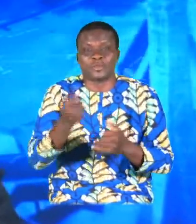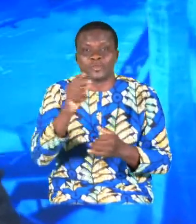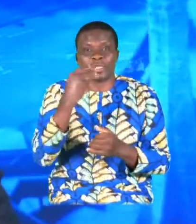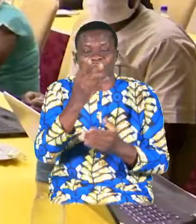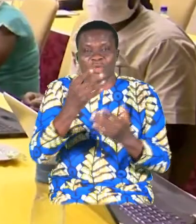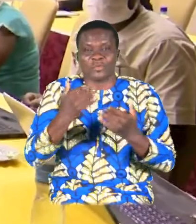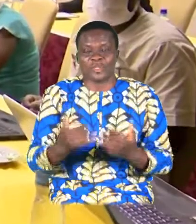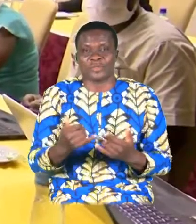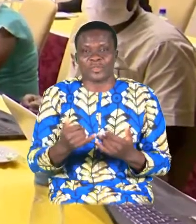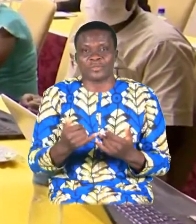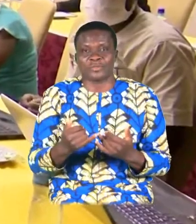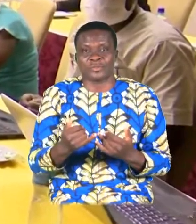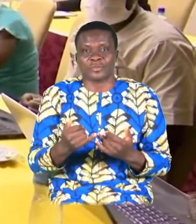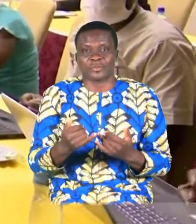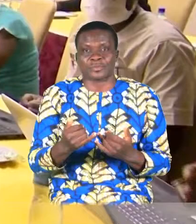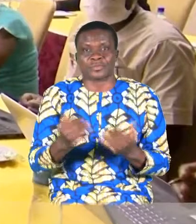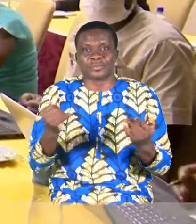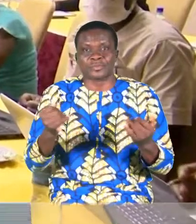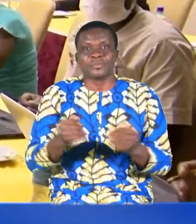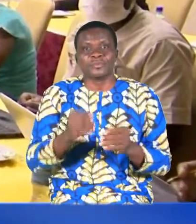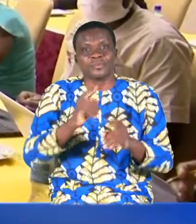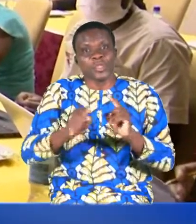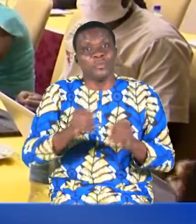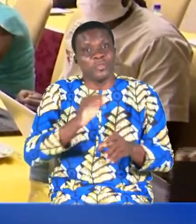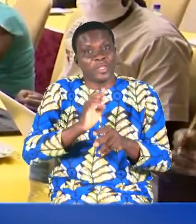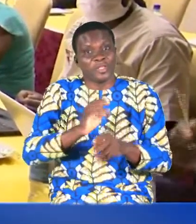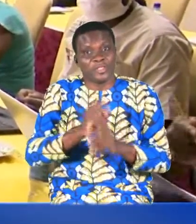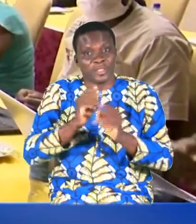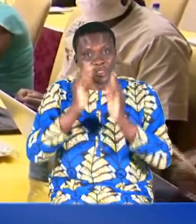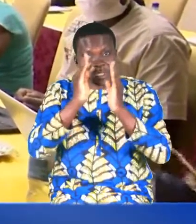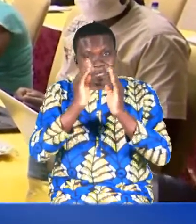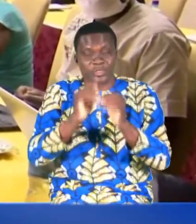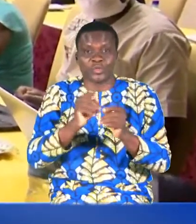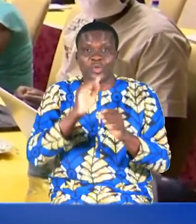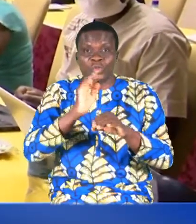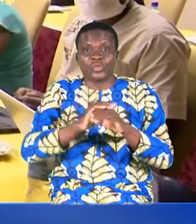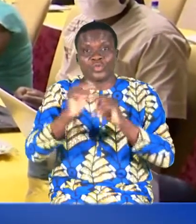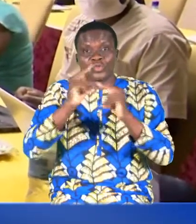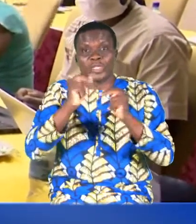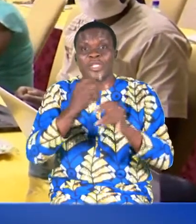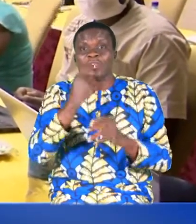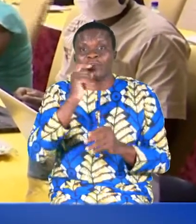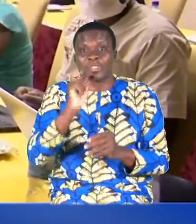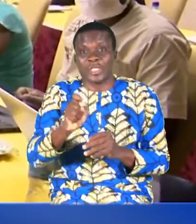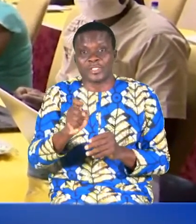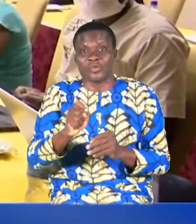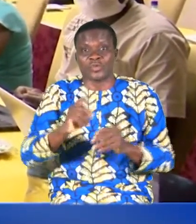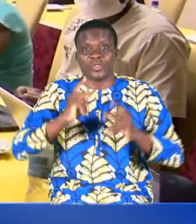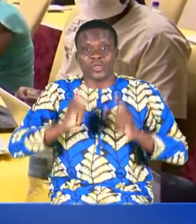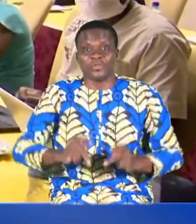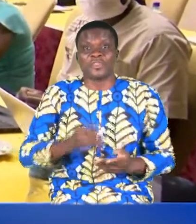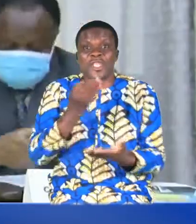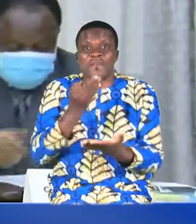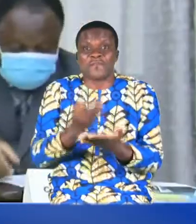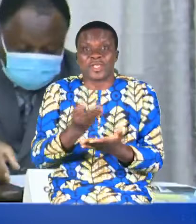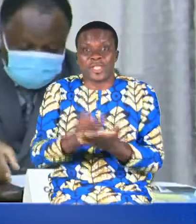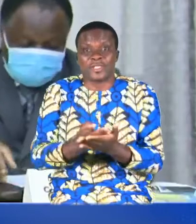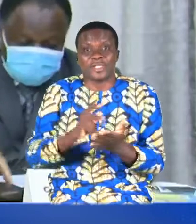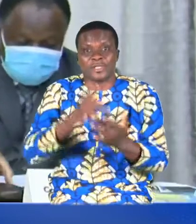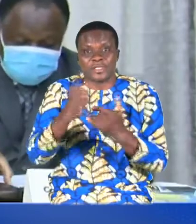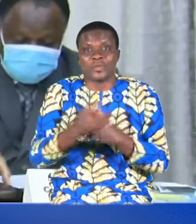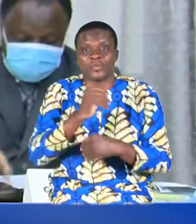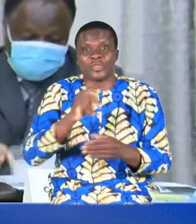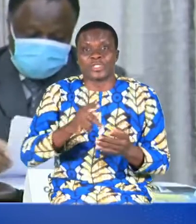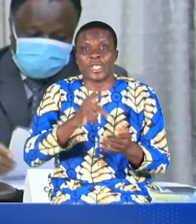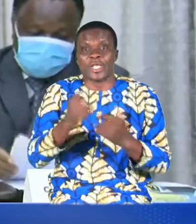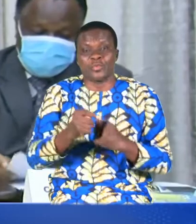Tongolo. Les attentions sont focalisées sur les niveaux d'exécution physique et financière des projets et